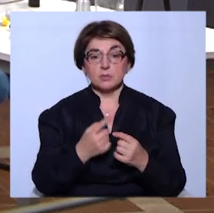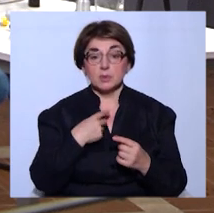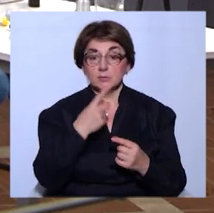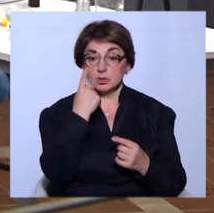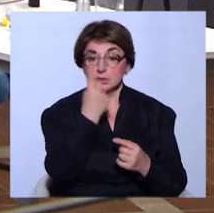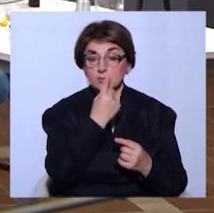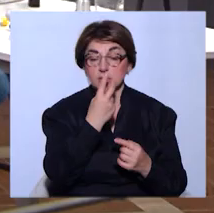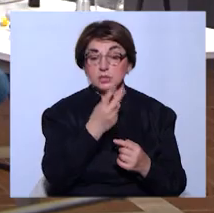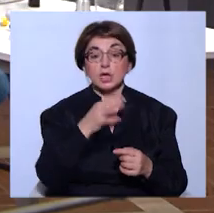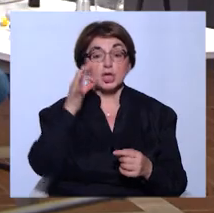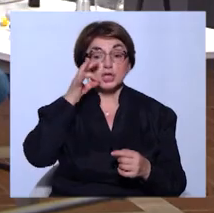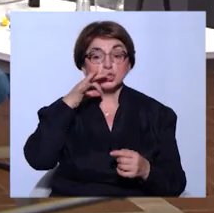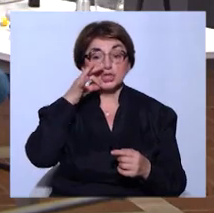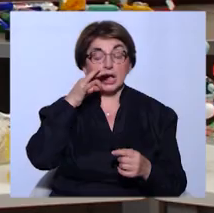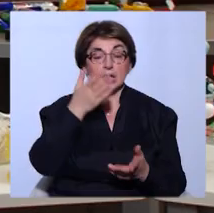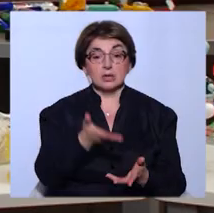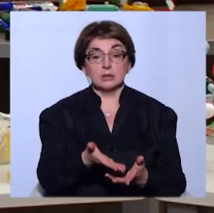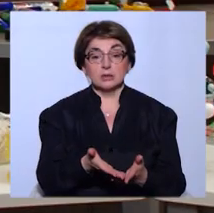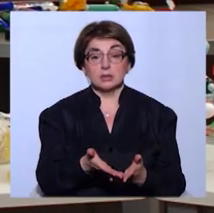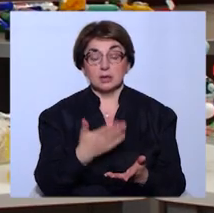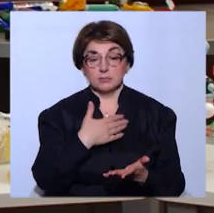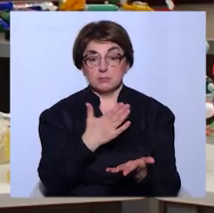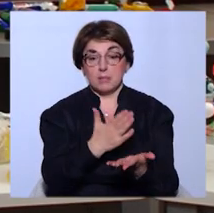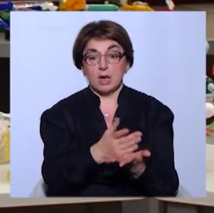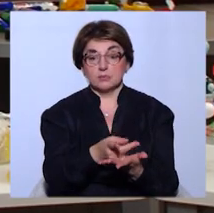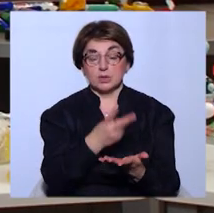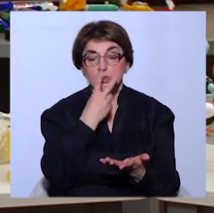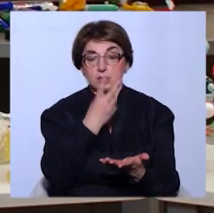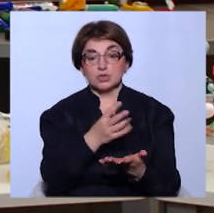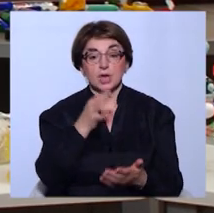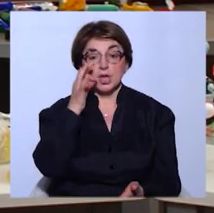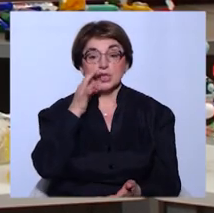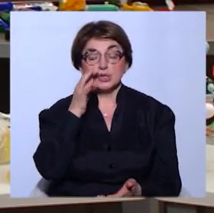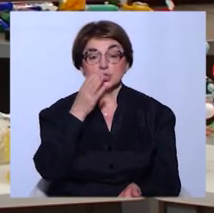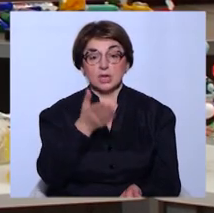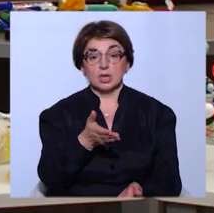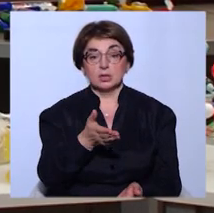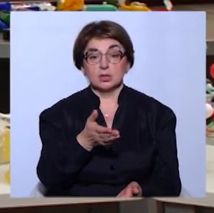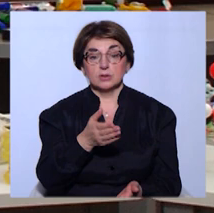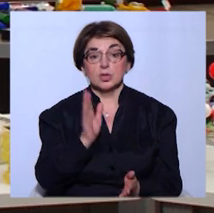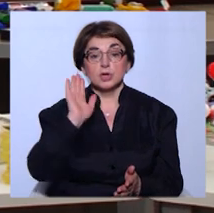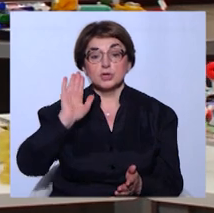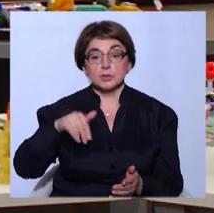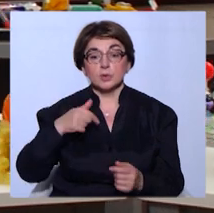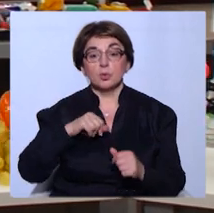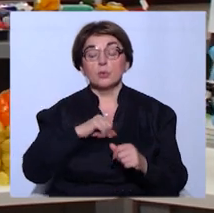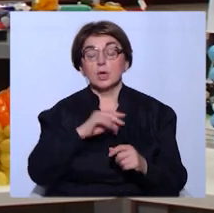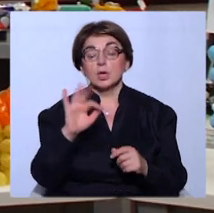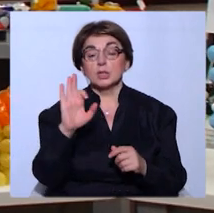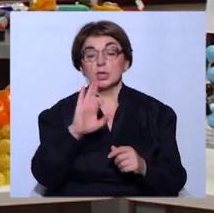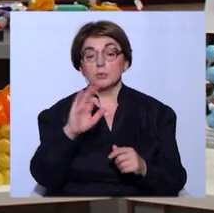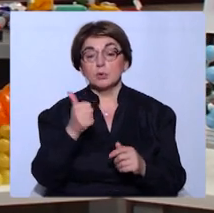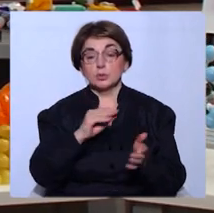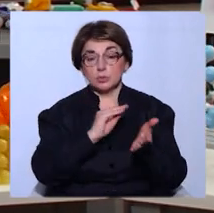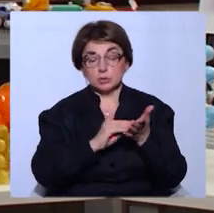აგერდა, ხედავ რომ ეს არის შაქარი. შემდგომში უკვე ფორმულასაც დავწერ დაფაზე. ძალიან ადვილად